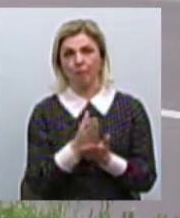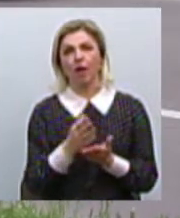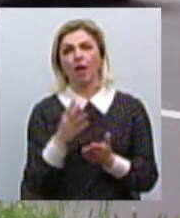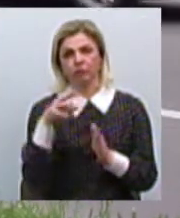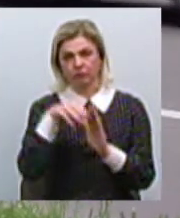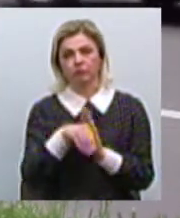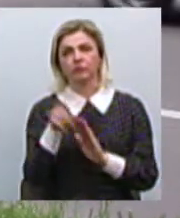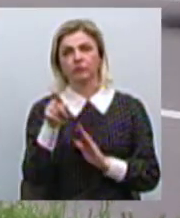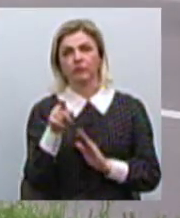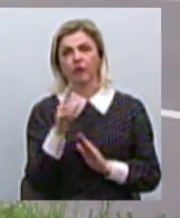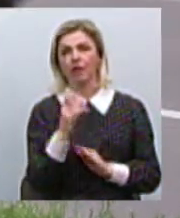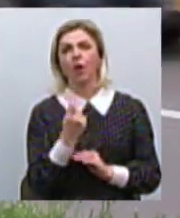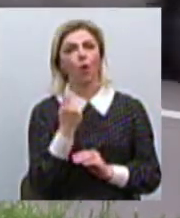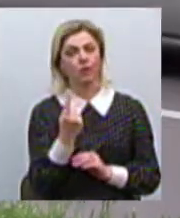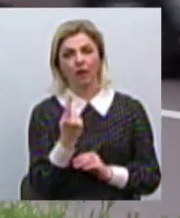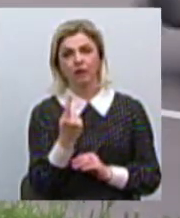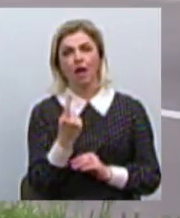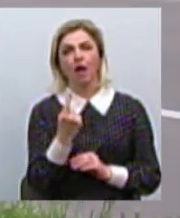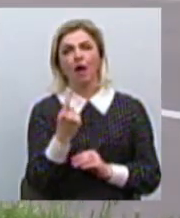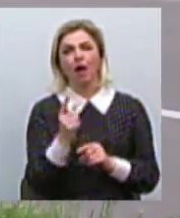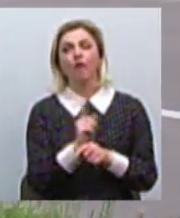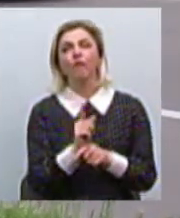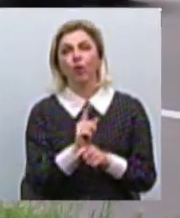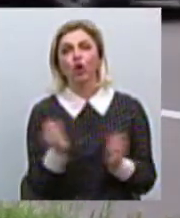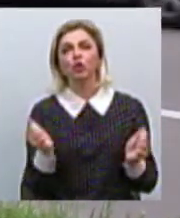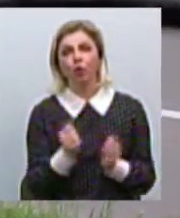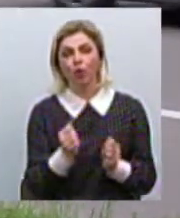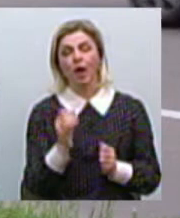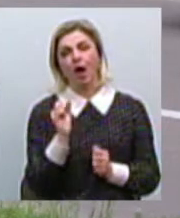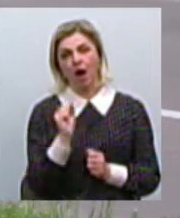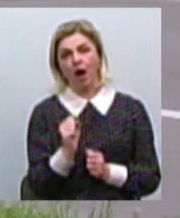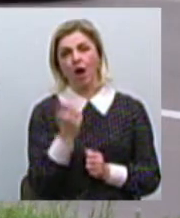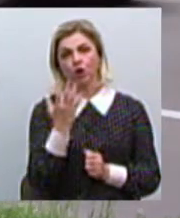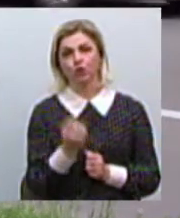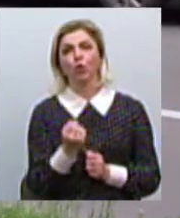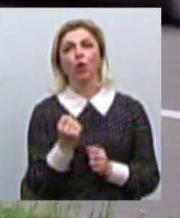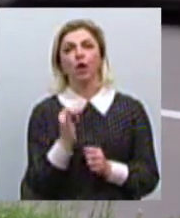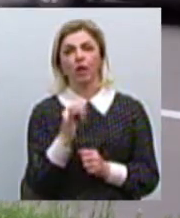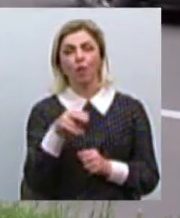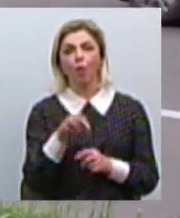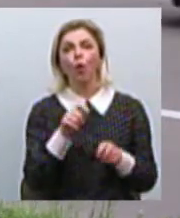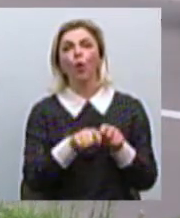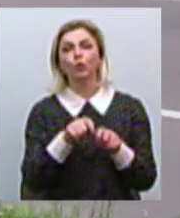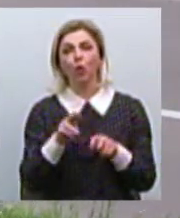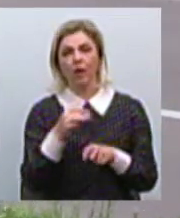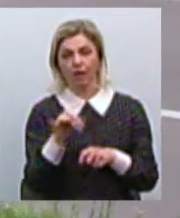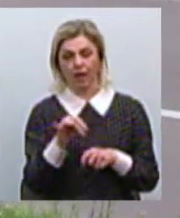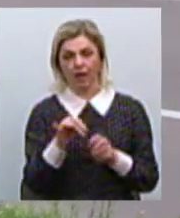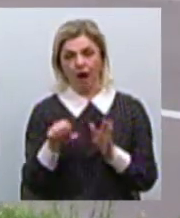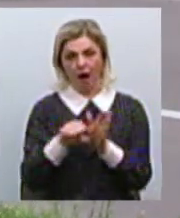один, скажімо так, вимір швидкості радар, а ще і вимірює швидкість по контрольному каналу,